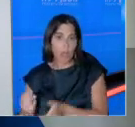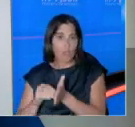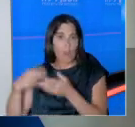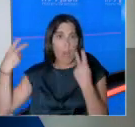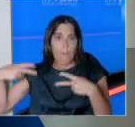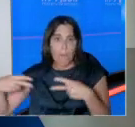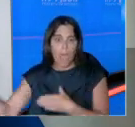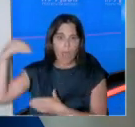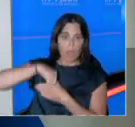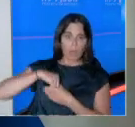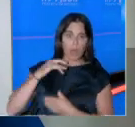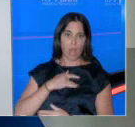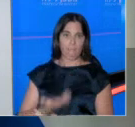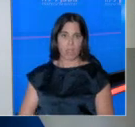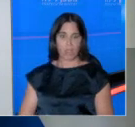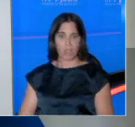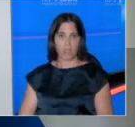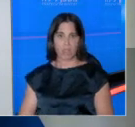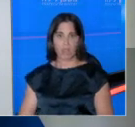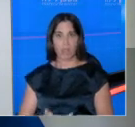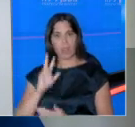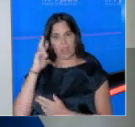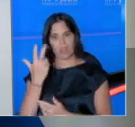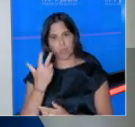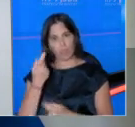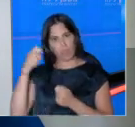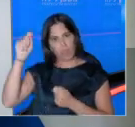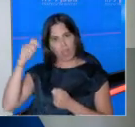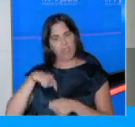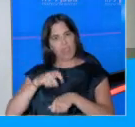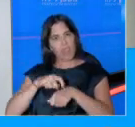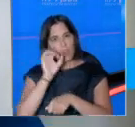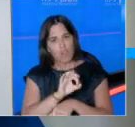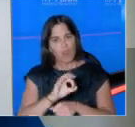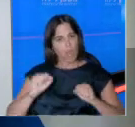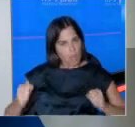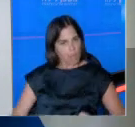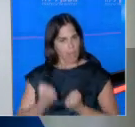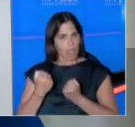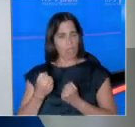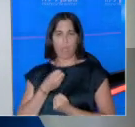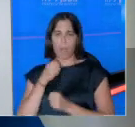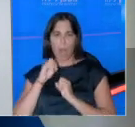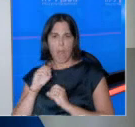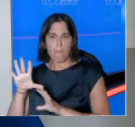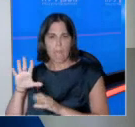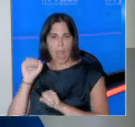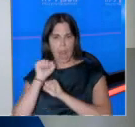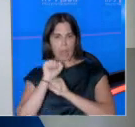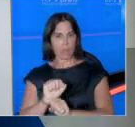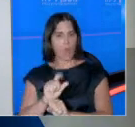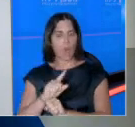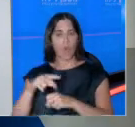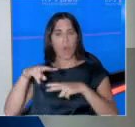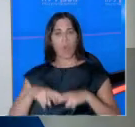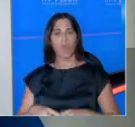פחד בלב הציבור. אז ציבור יקר, זה הזמן שלכם להירתם, להביע את דעתכם, לתמוך, לא להישאר